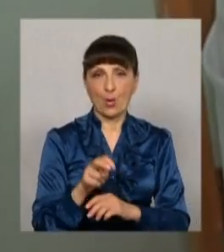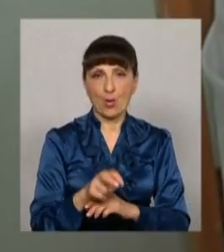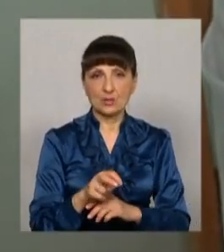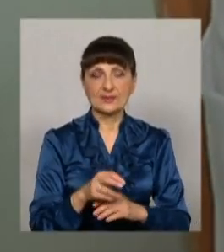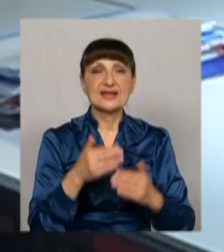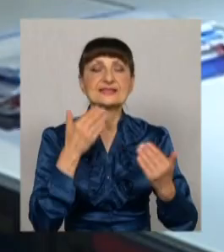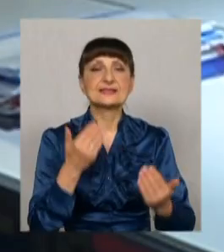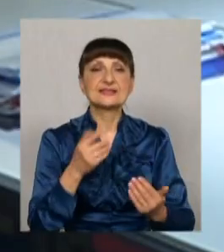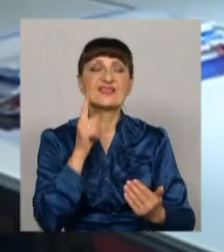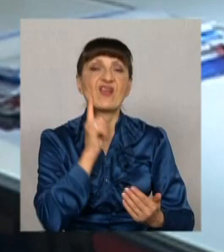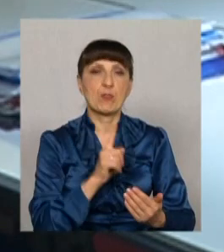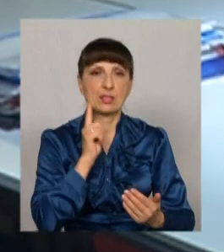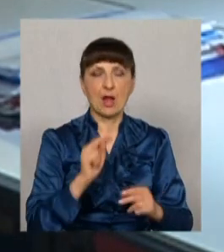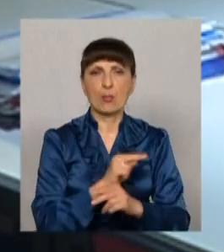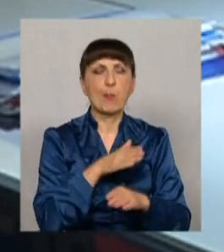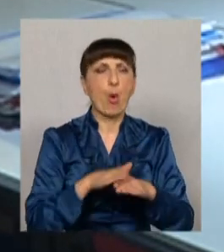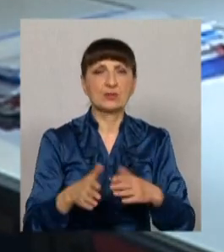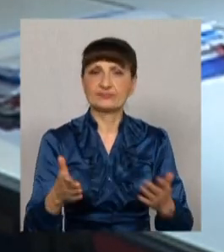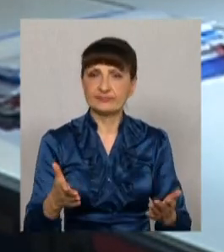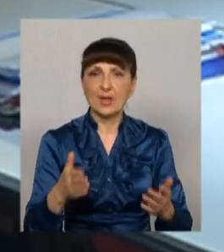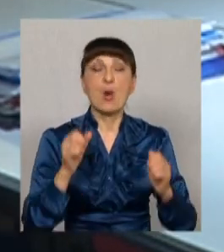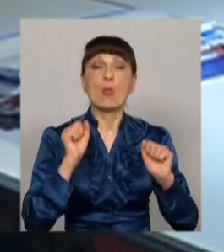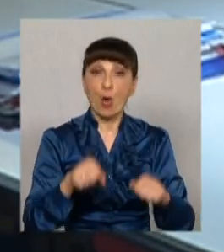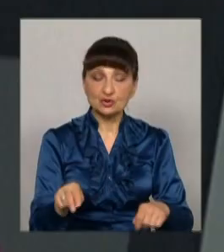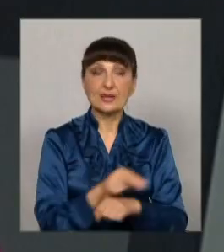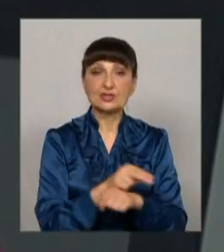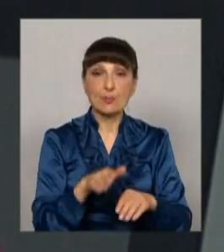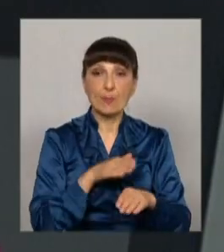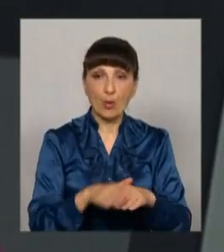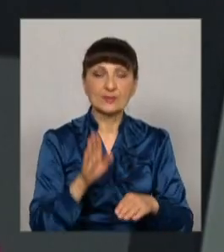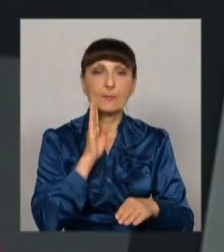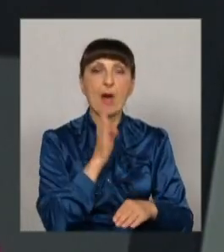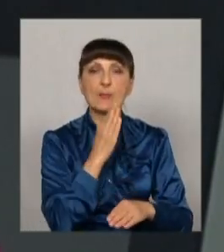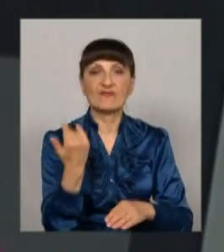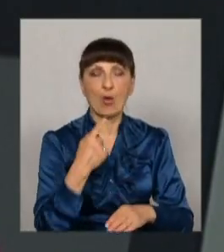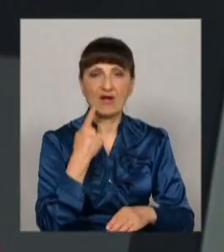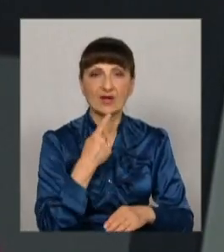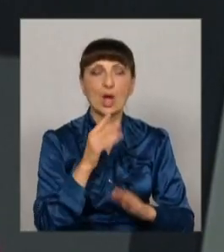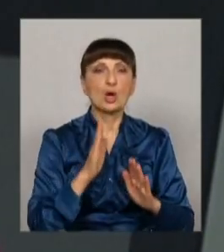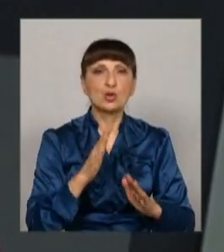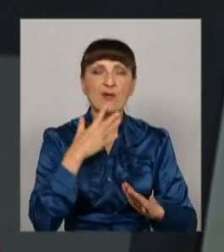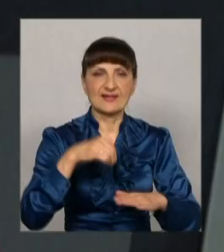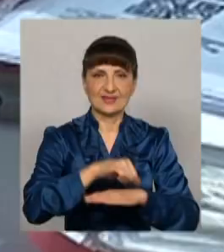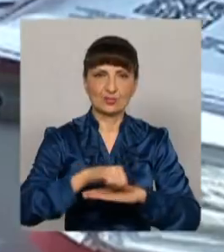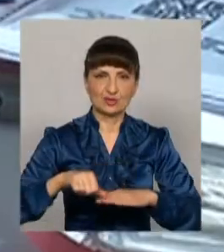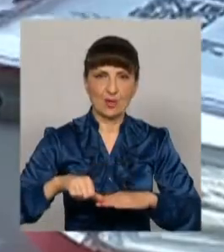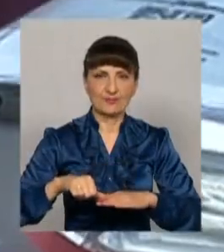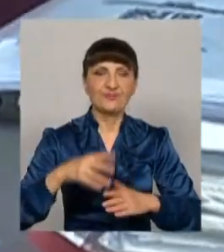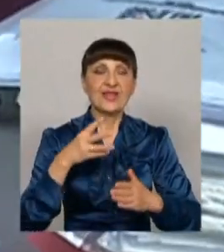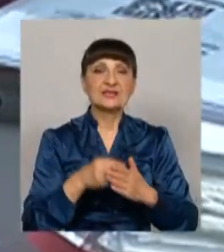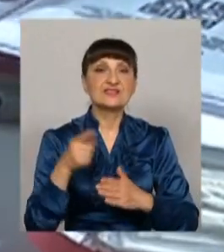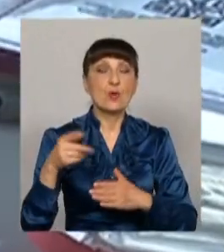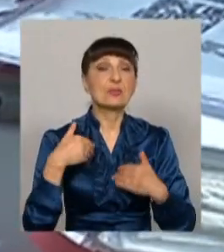временными эффектами. Достичь необходимого эффекта можно, говорит мать Айнур Бибинур Ширалиева, но только за рубежом. Свои услуги